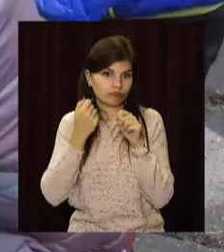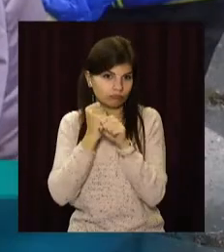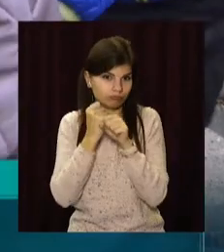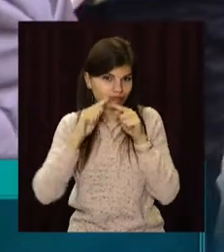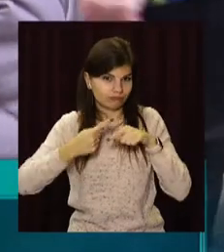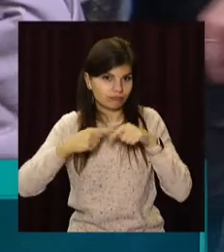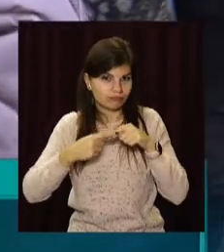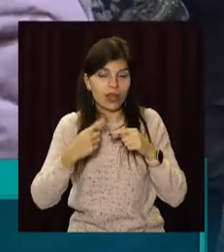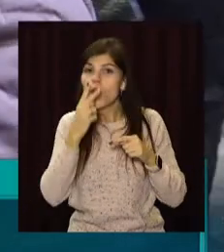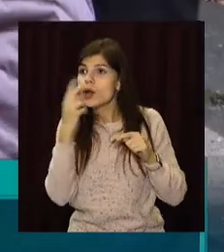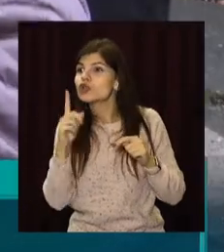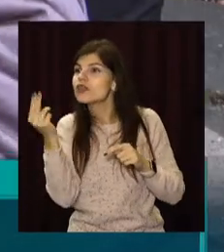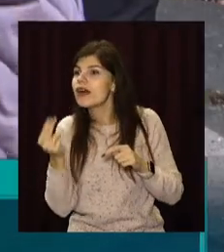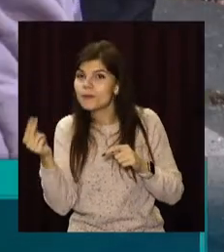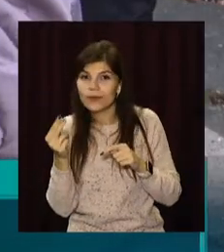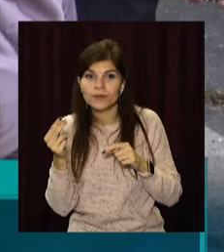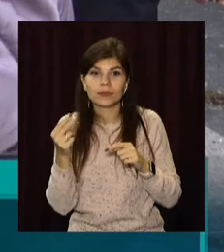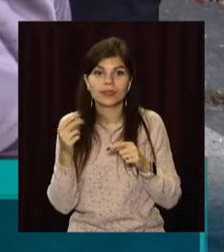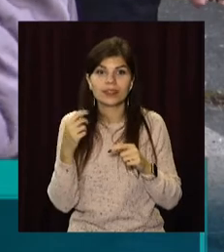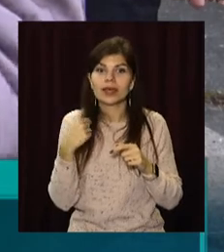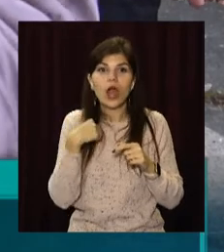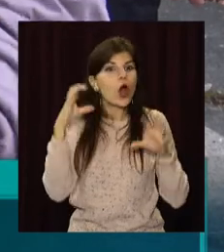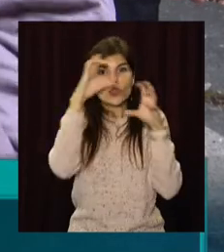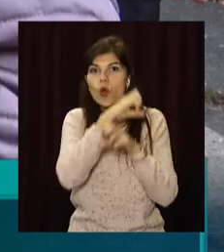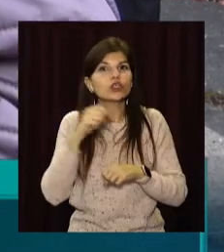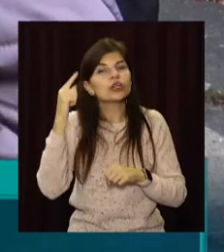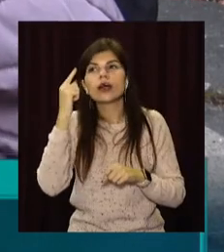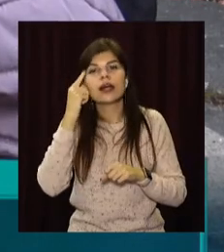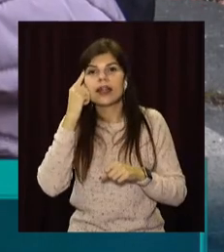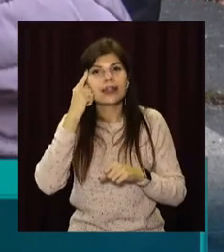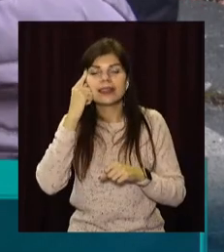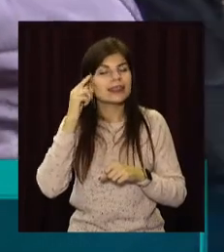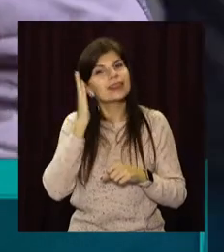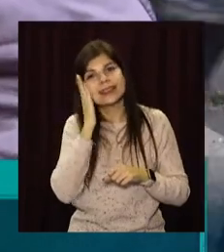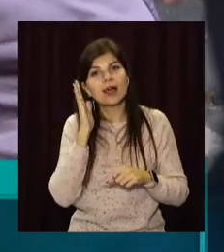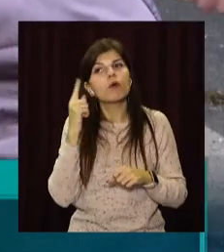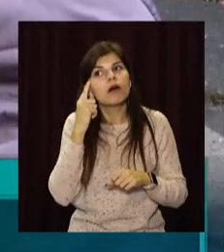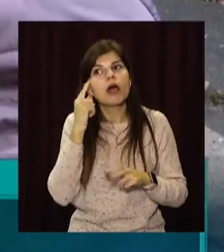що намальоване, то я ніч не буду спати, буду думати, як воно зроблене.